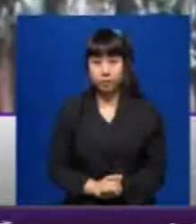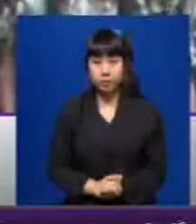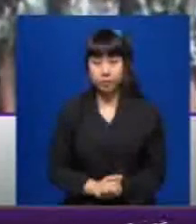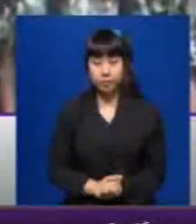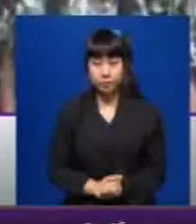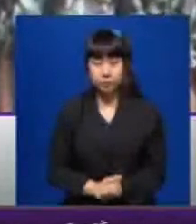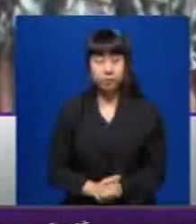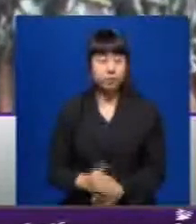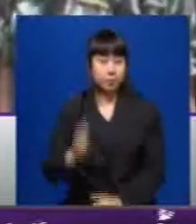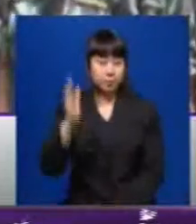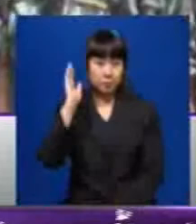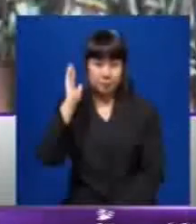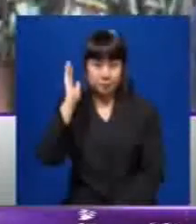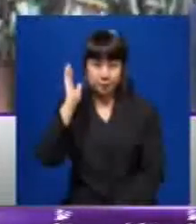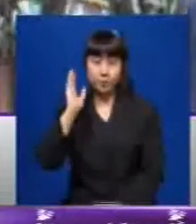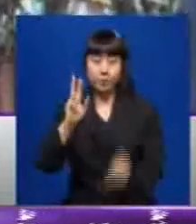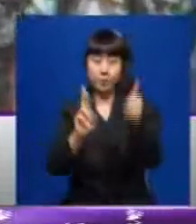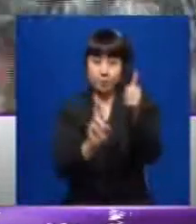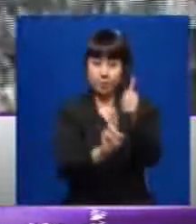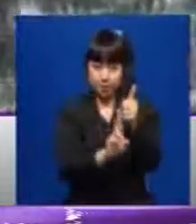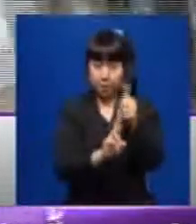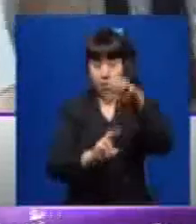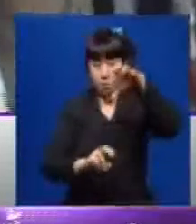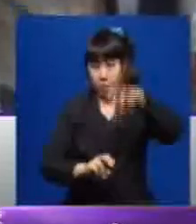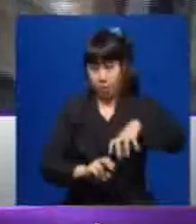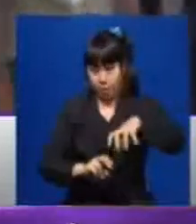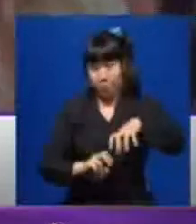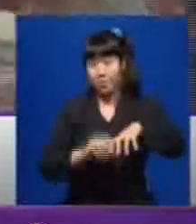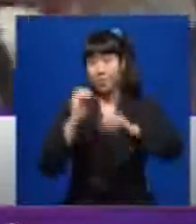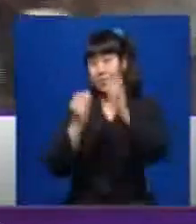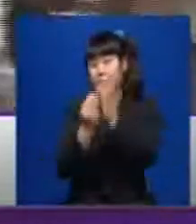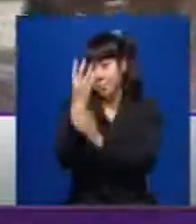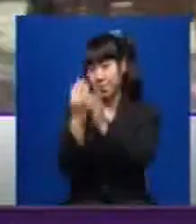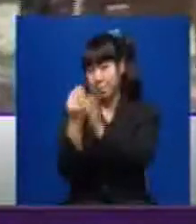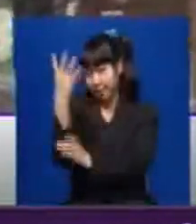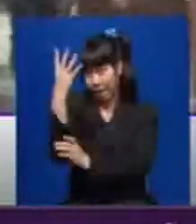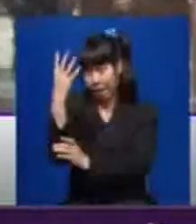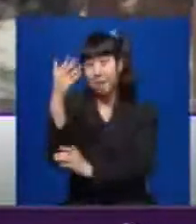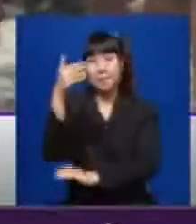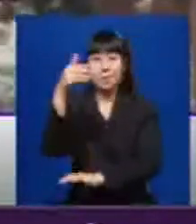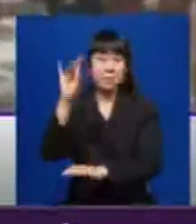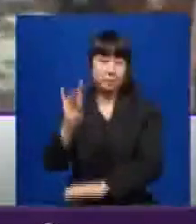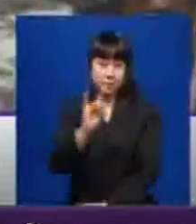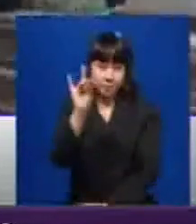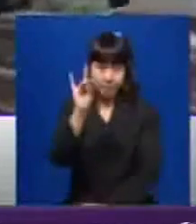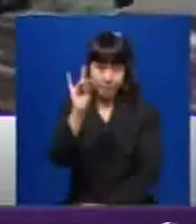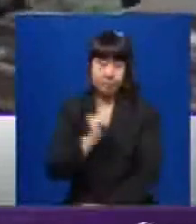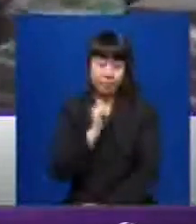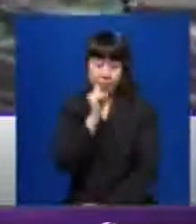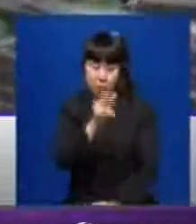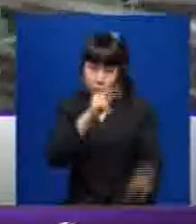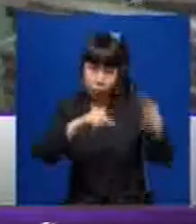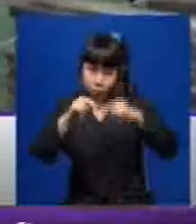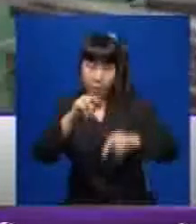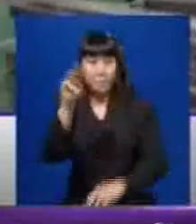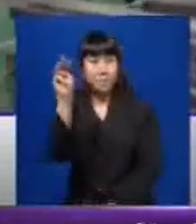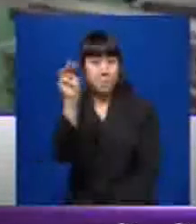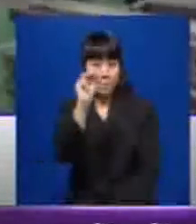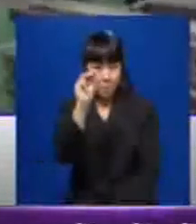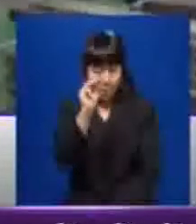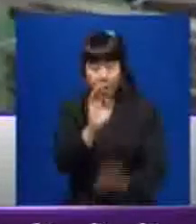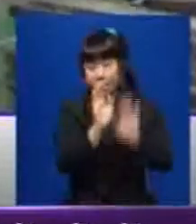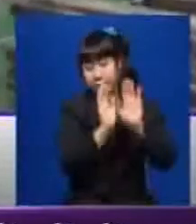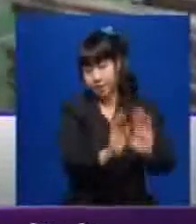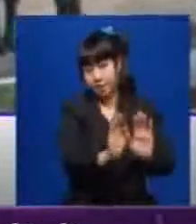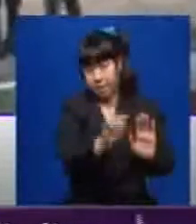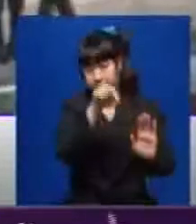อยู่ในธัญญาเนติธรรมกุลรองอธิบดีกรมอุทยานแห่งชาติสัตว์ป่าและพันธุ์พืชลงพื้นที่ตรวจสอบไม้ของกลางที่